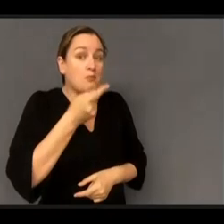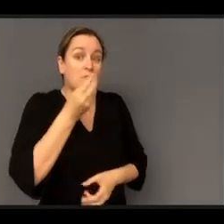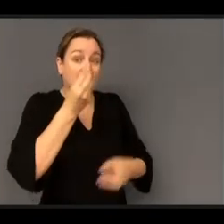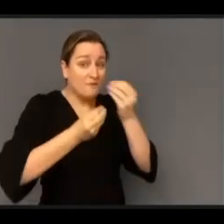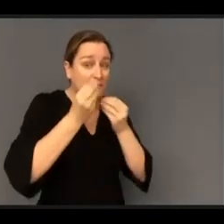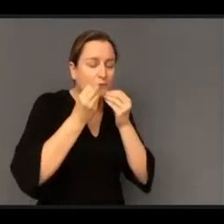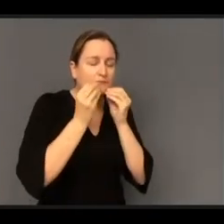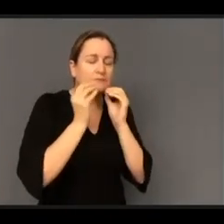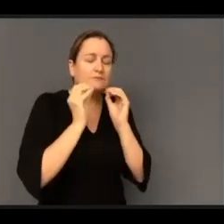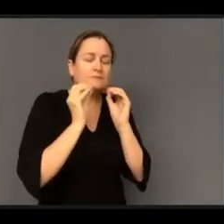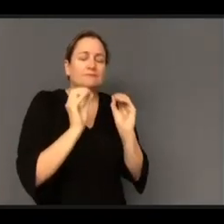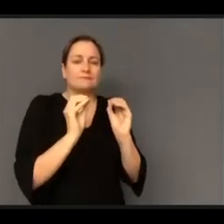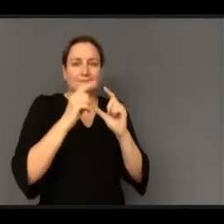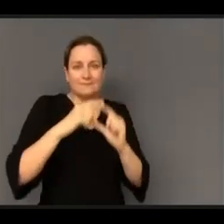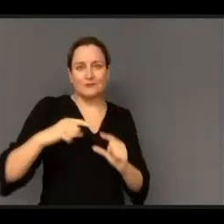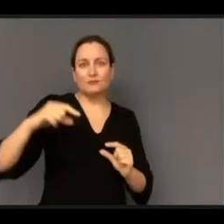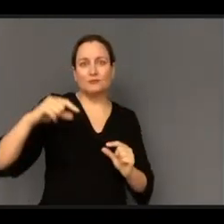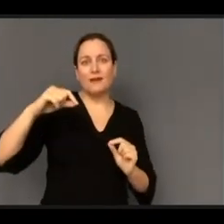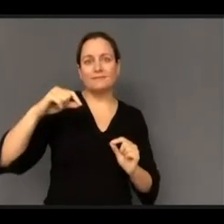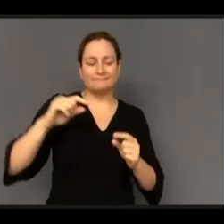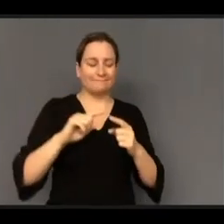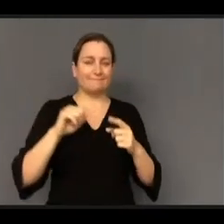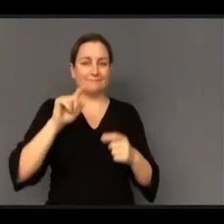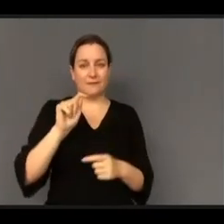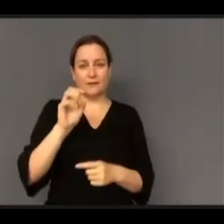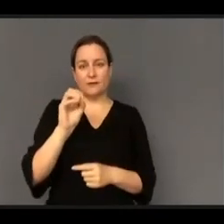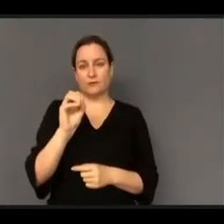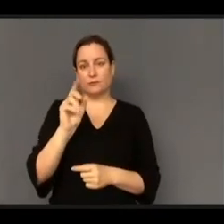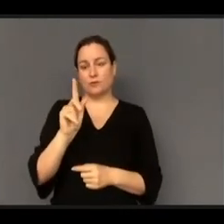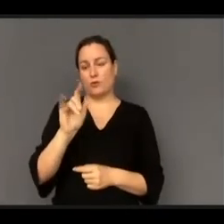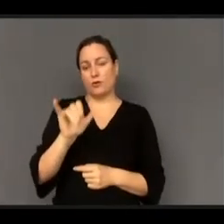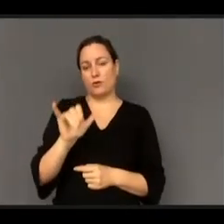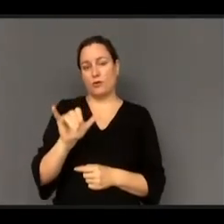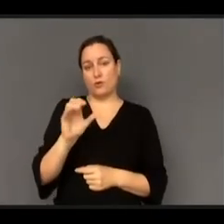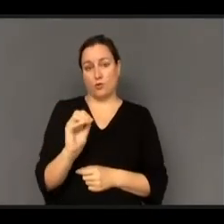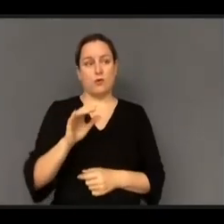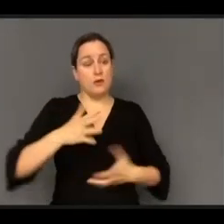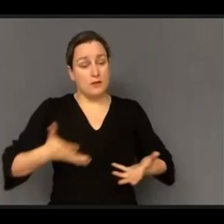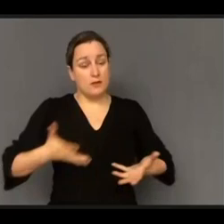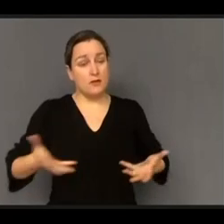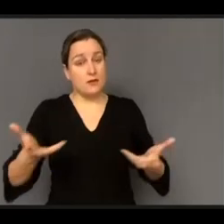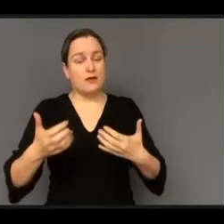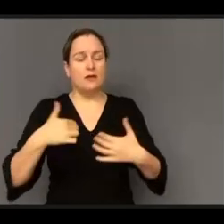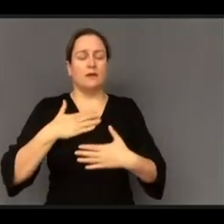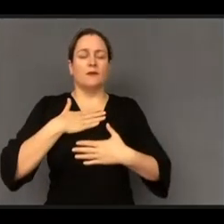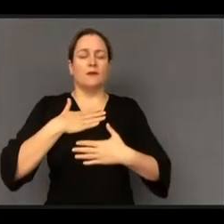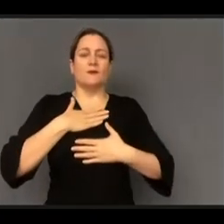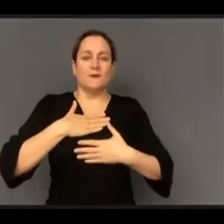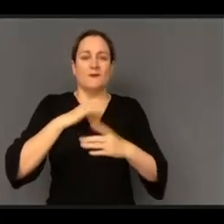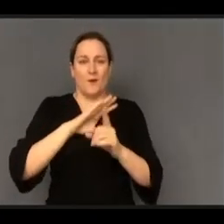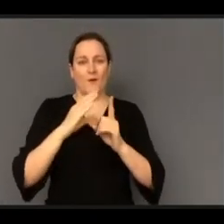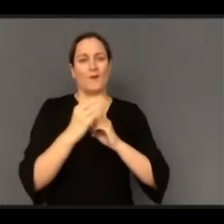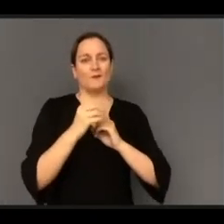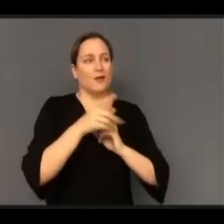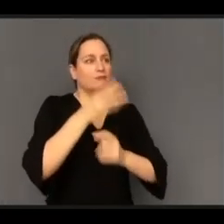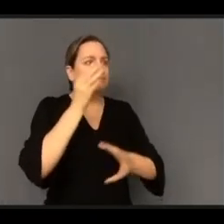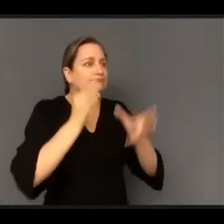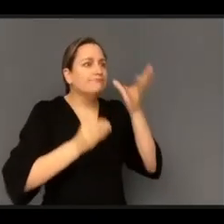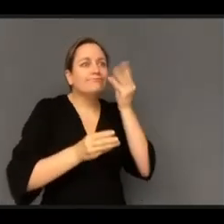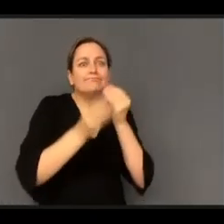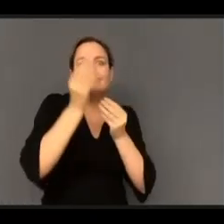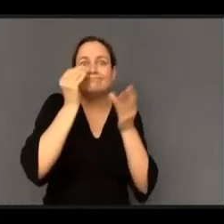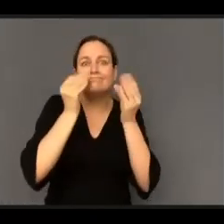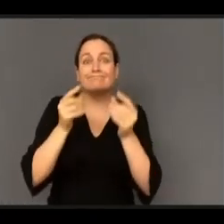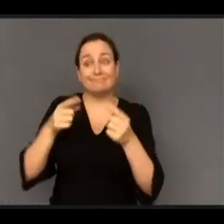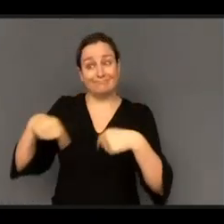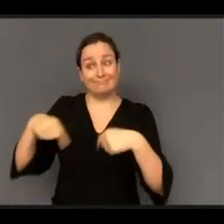たいと思っています。この京都における会合が国際社会の未